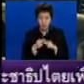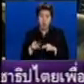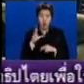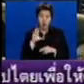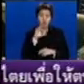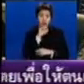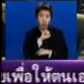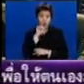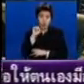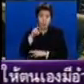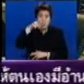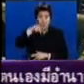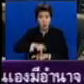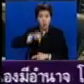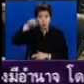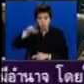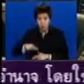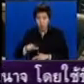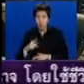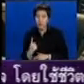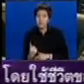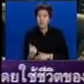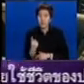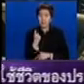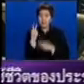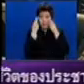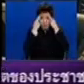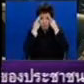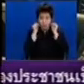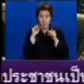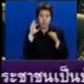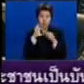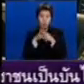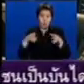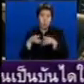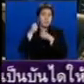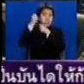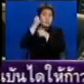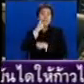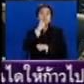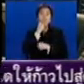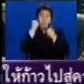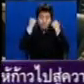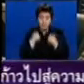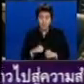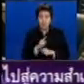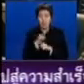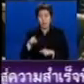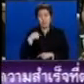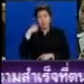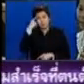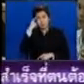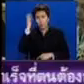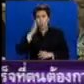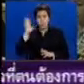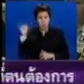ทธศักดิ์สิริส.ส.สัดส่วนพรรคเพื่อไทยได้ตั้งกระทู้ถามสดนายกรัฐมนตรีเรื่องการชุมนุมทางการเมืองแต่ร้อยตำรวจโทชวรินทร์เห็นว่าอง